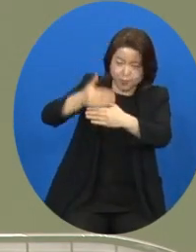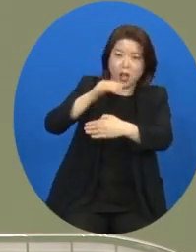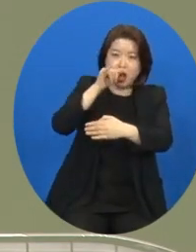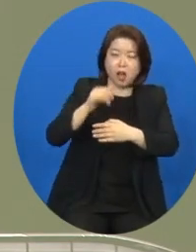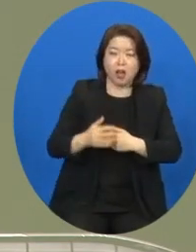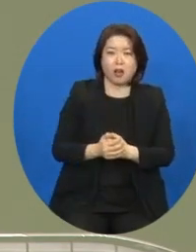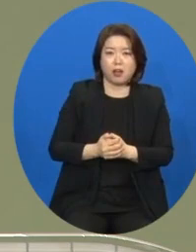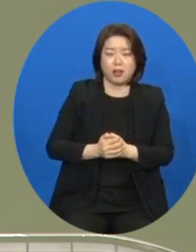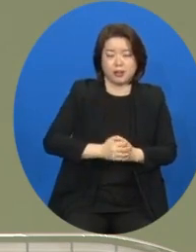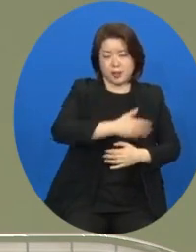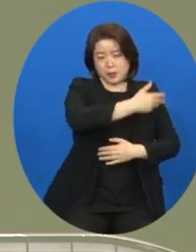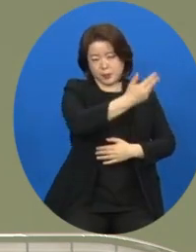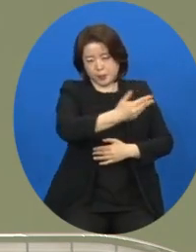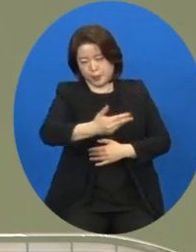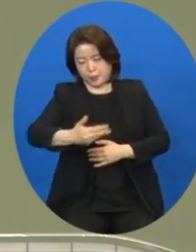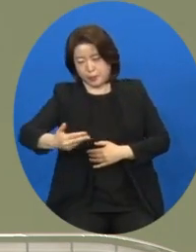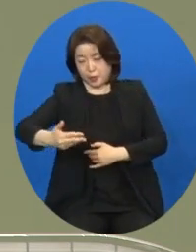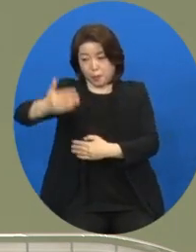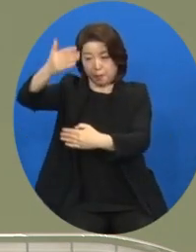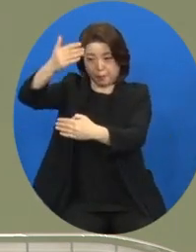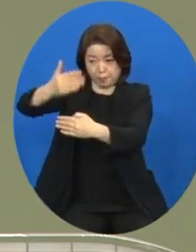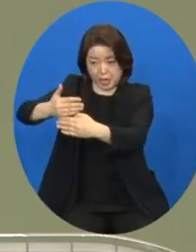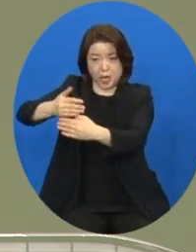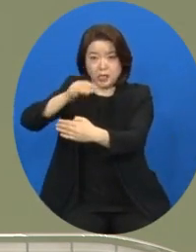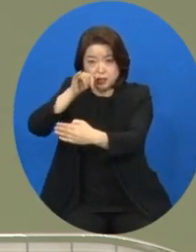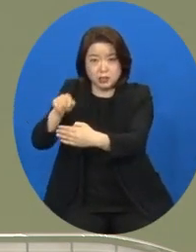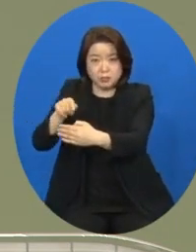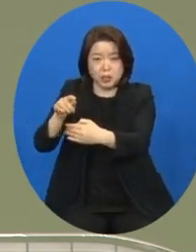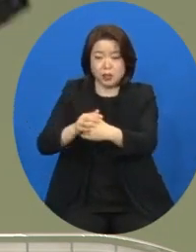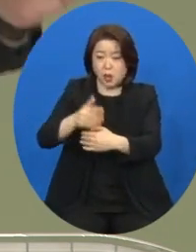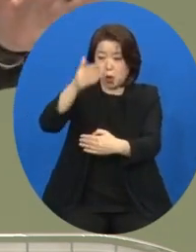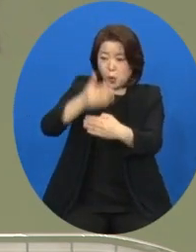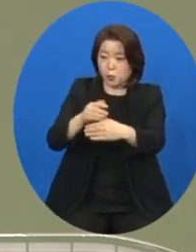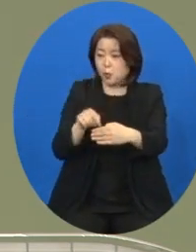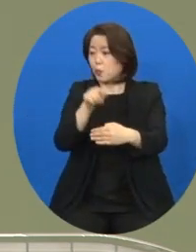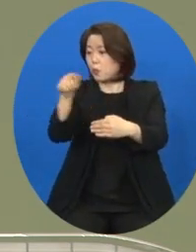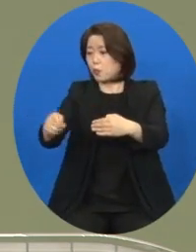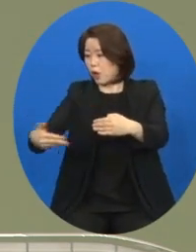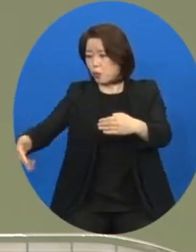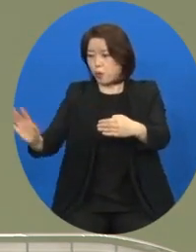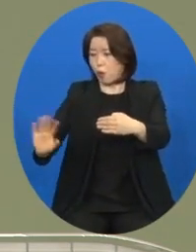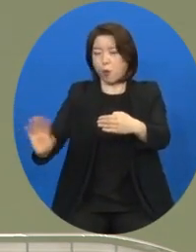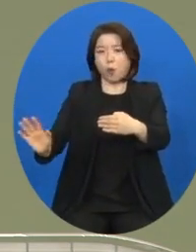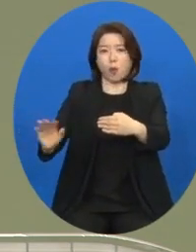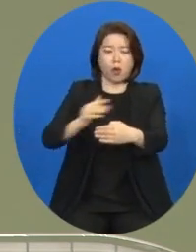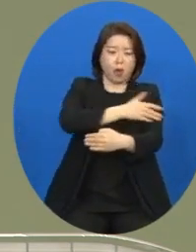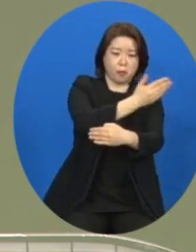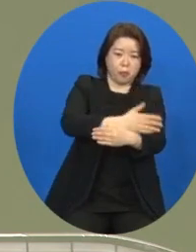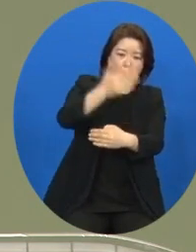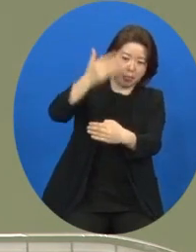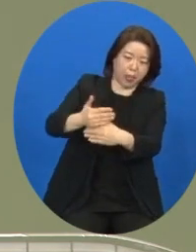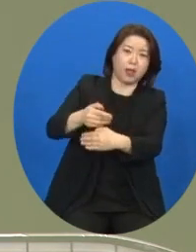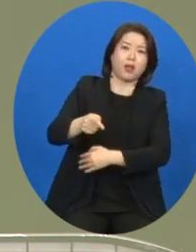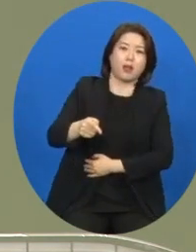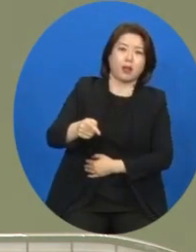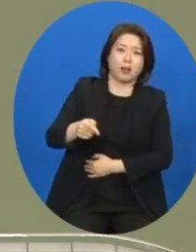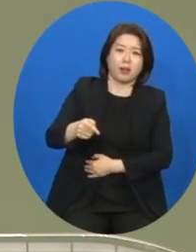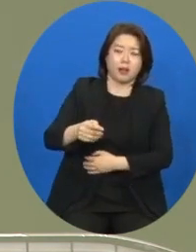흘러도 강둑이 있으면 그러면 그 둑 너머로 나오지 못하는 거죠. 우리